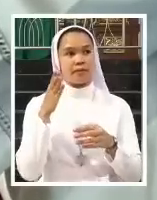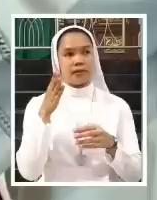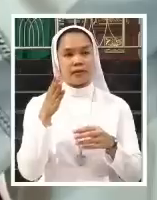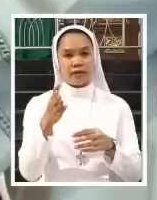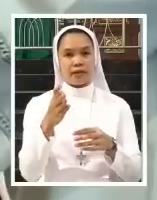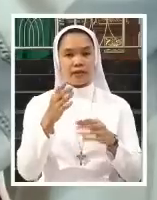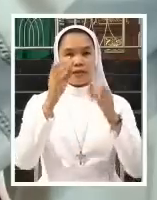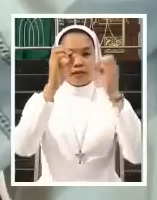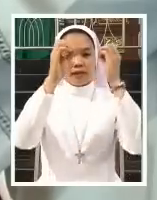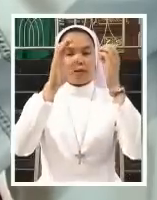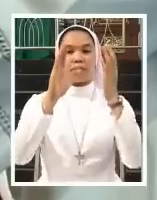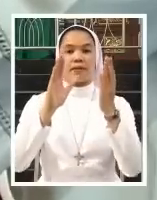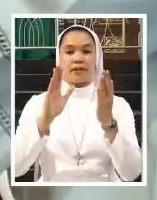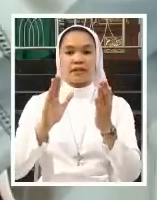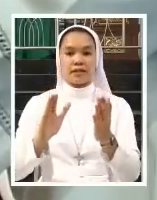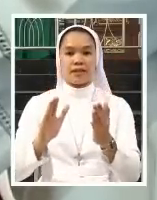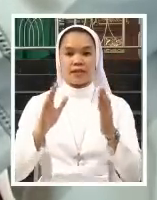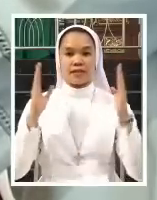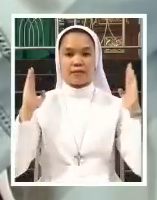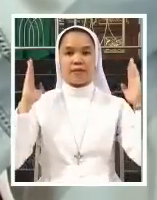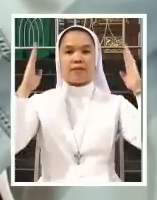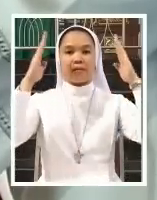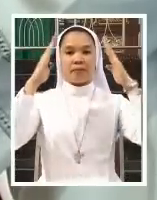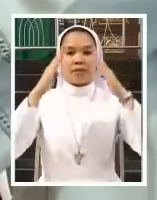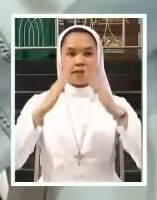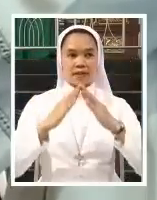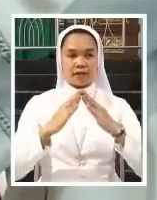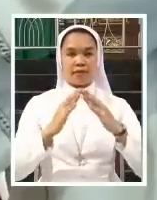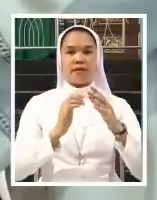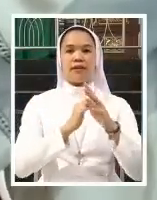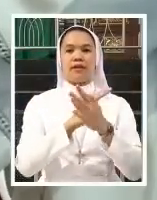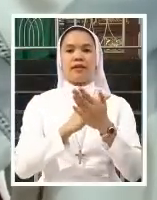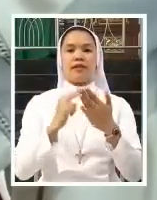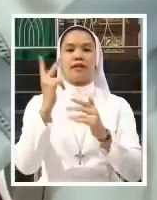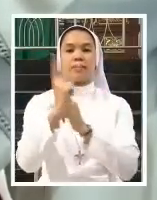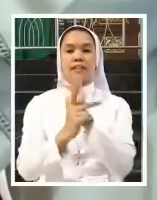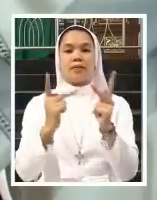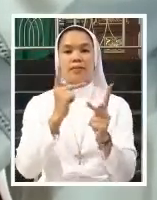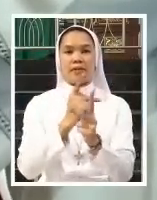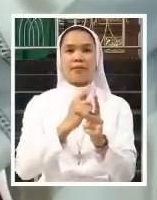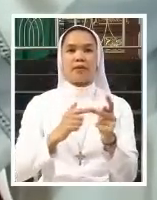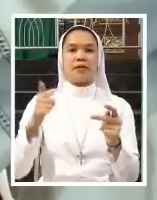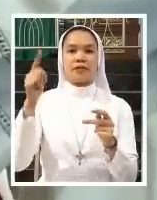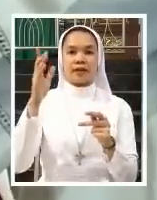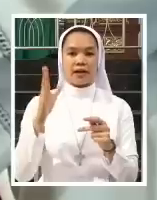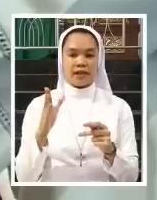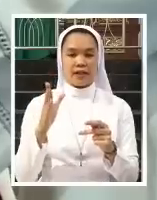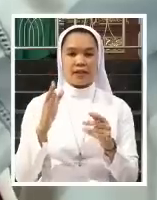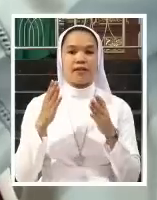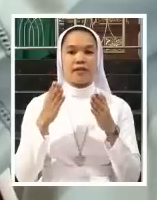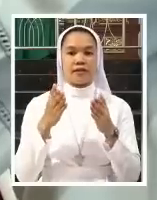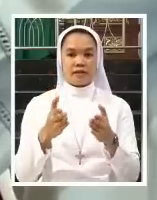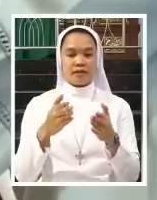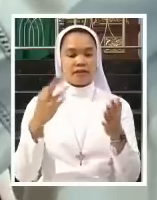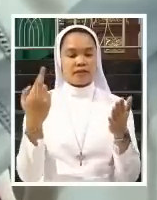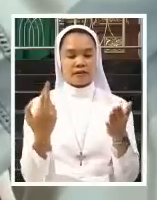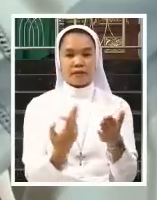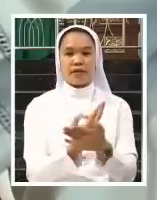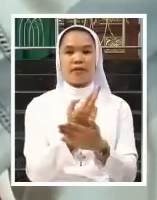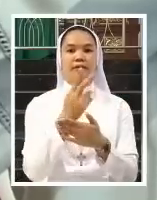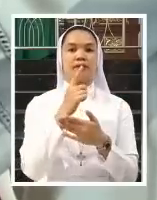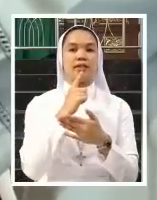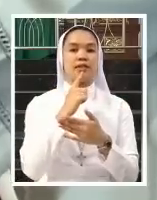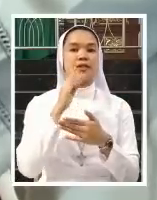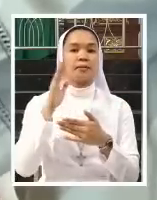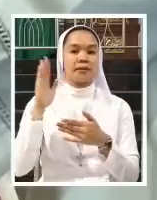sa atubang kan sa indong obispo asin kang banal na banwaan kang Dios, magbago kan mga